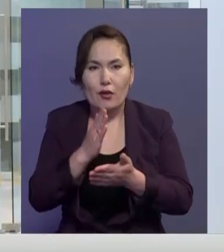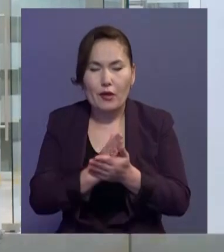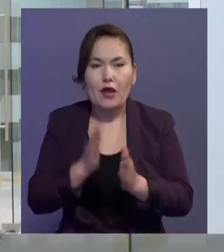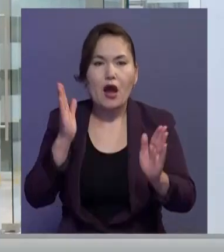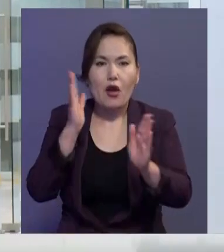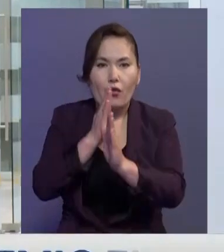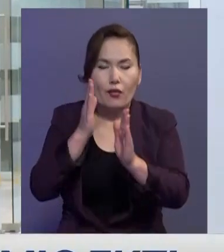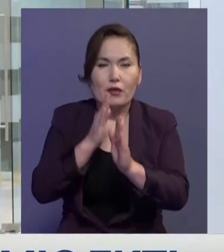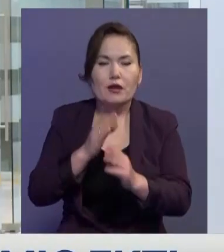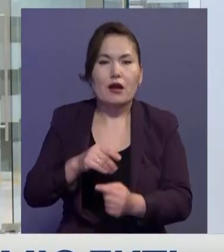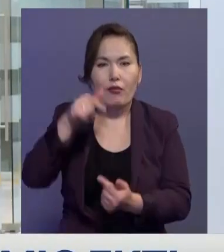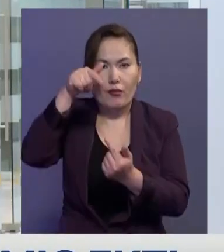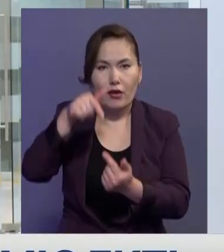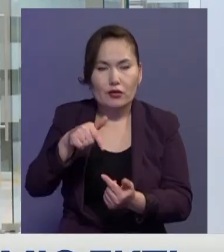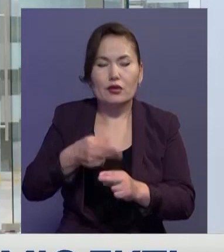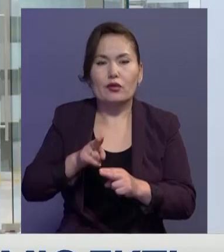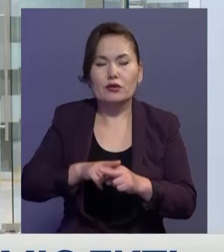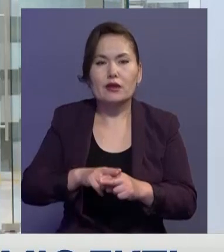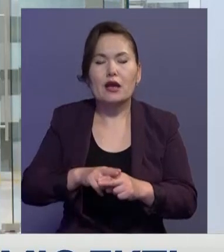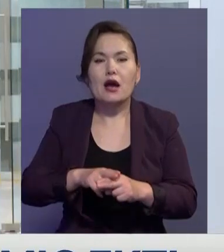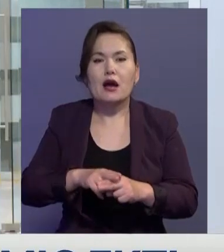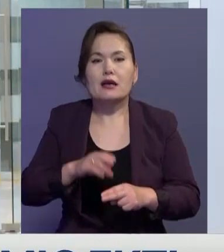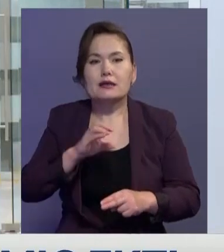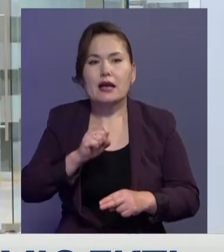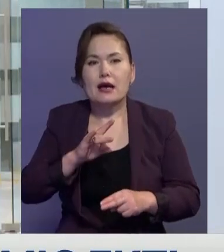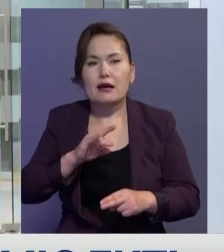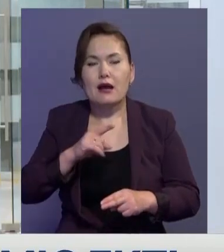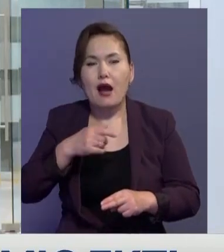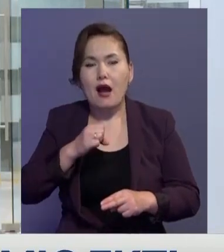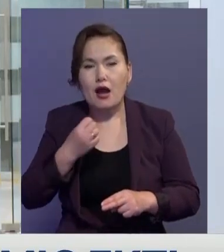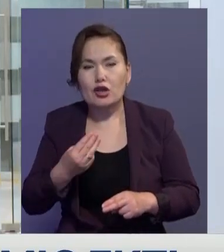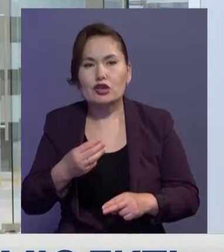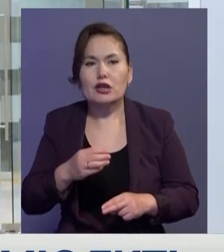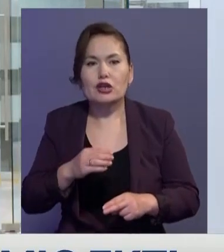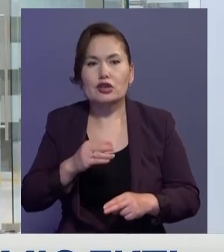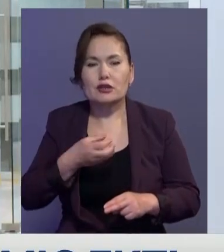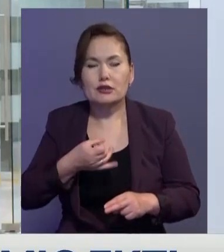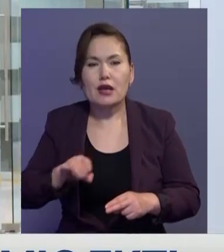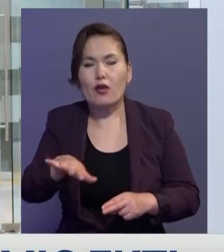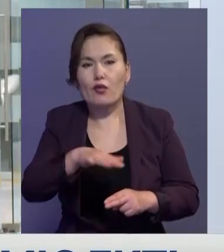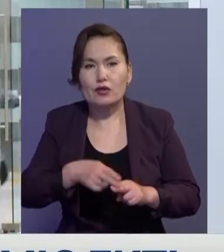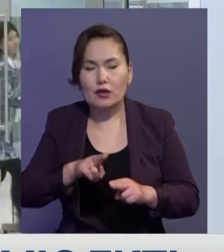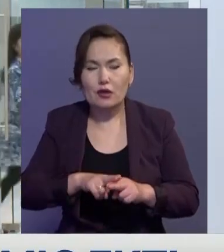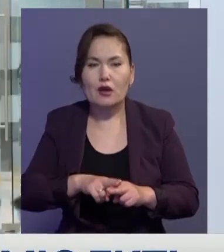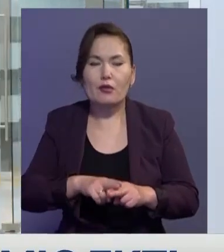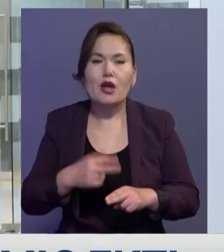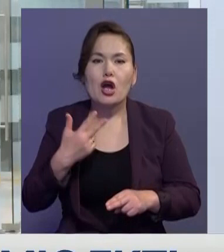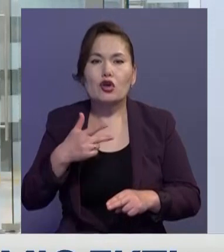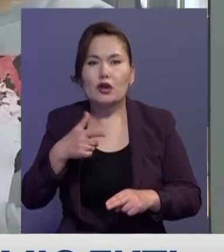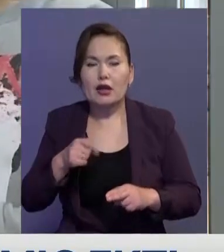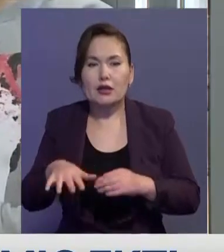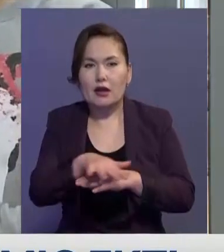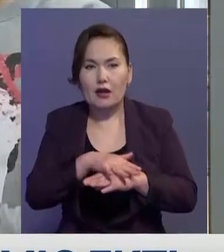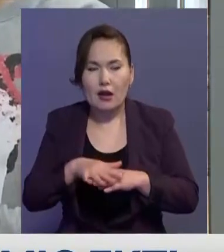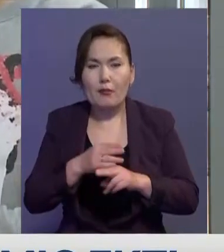ерекшелігіне байланысты Келес, Сарағаш, Жетісай, Қазығұрт аудандарында жылы жайларда жалпы 3 гектарға